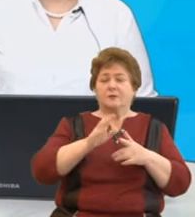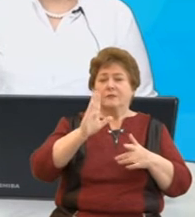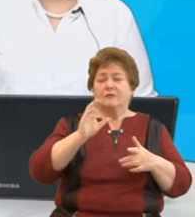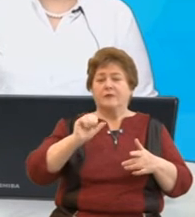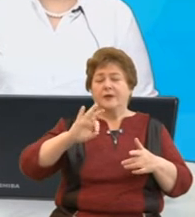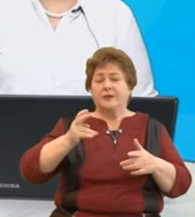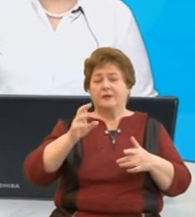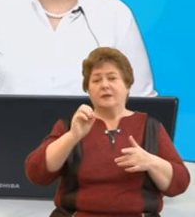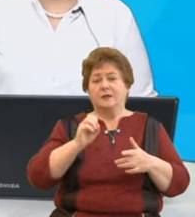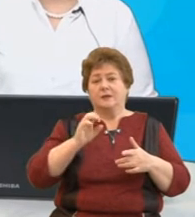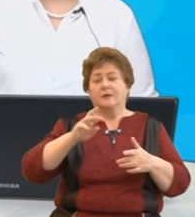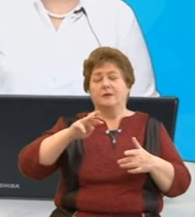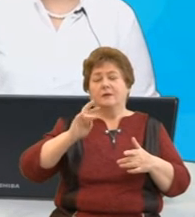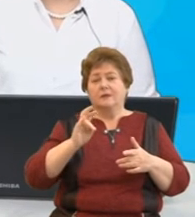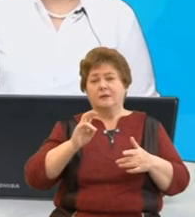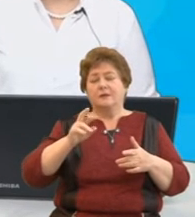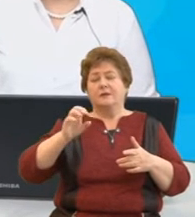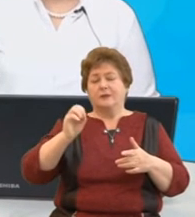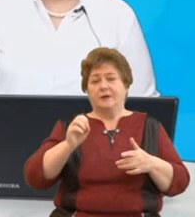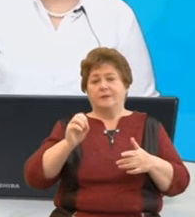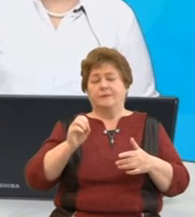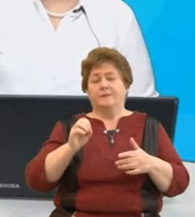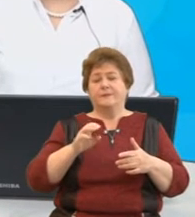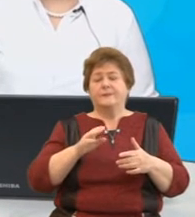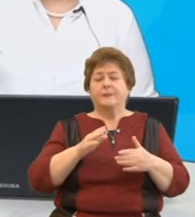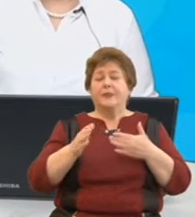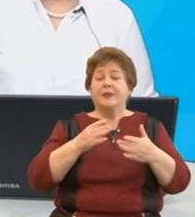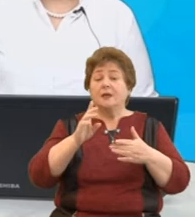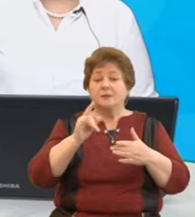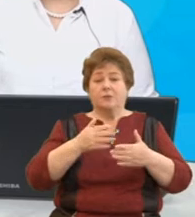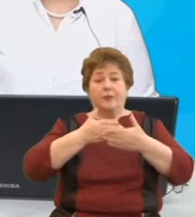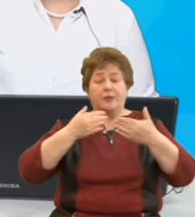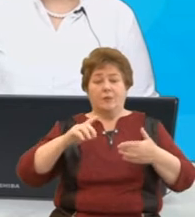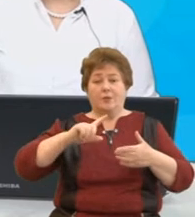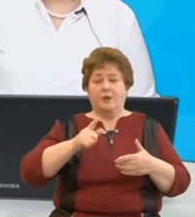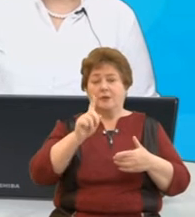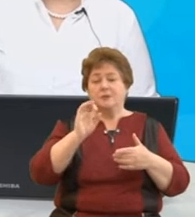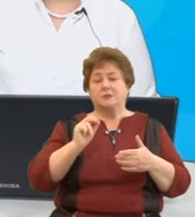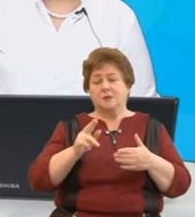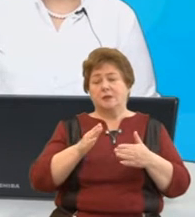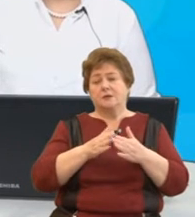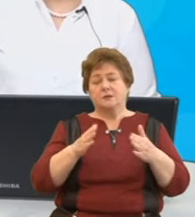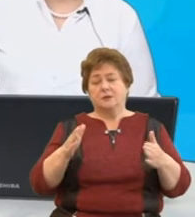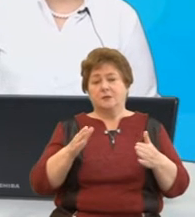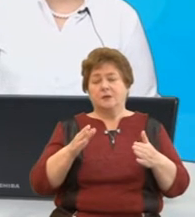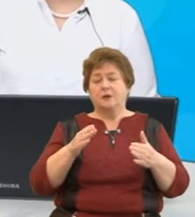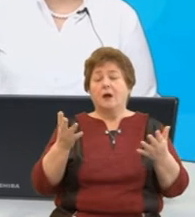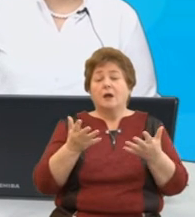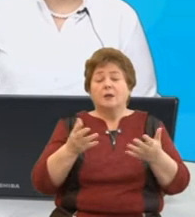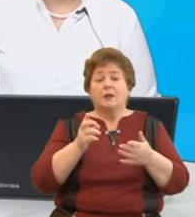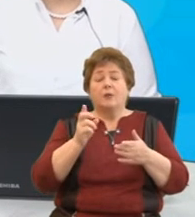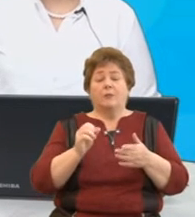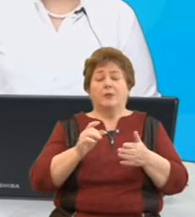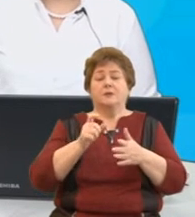варенье у.е. если бы не было мягкого знака разделительного какие бы